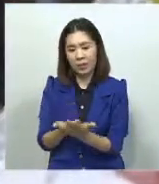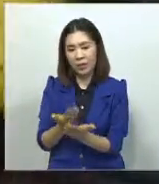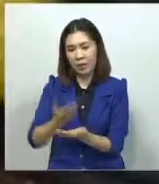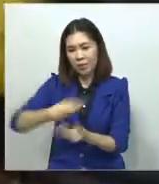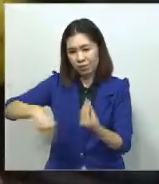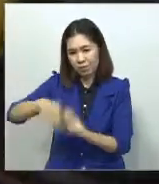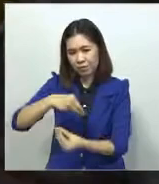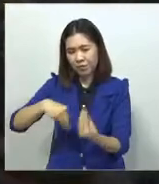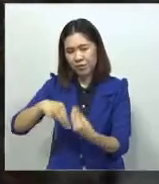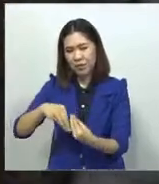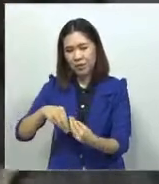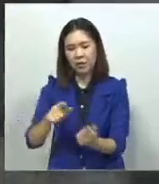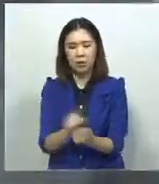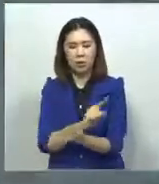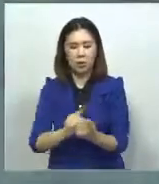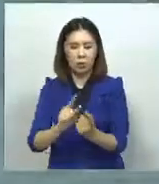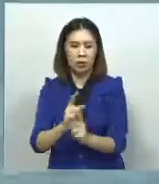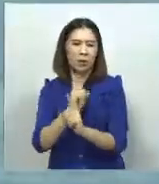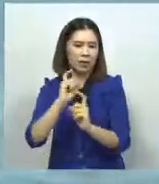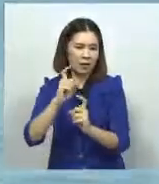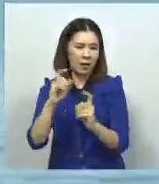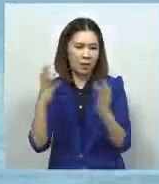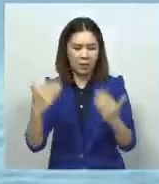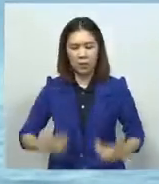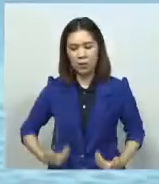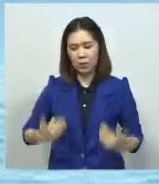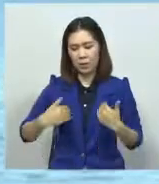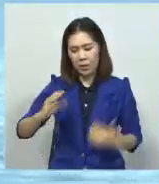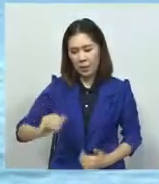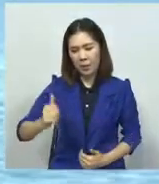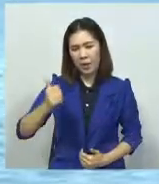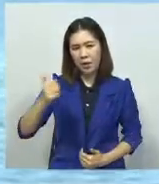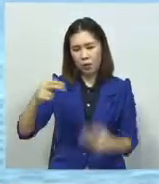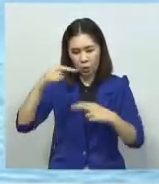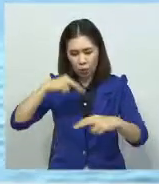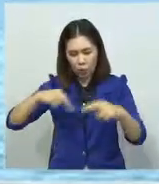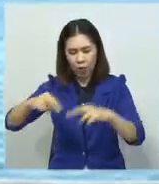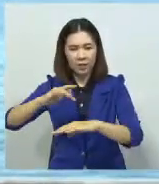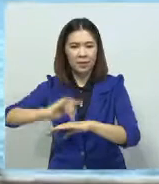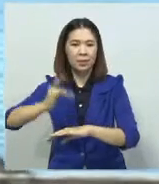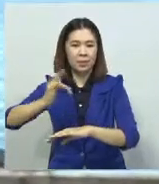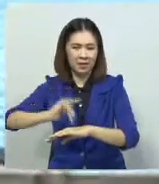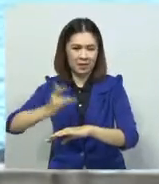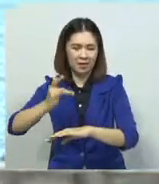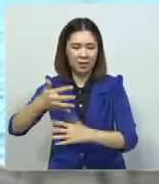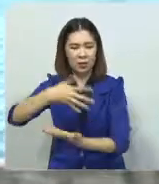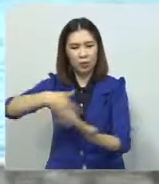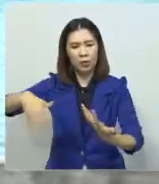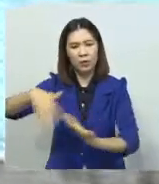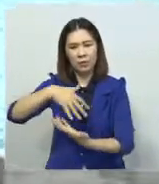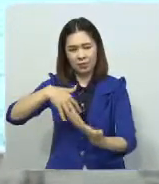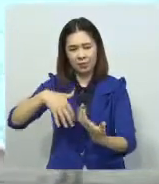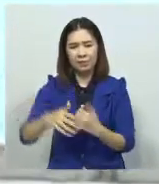ดและสร้างสังคมที่ปลอดภัยมีคุณภาพชีวิตที่ดีควบคู่กับการรักษาทรัพยากรธรรมชาติและสิ่งแวดล้อมในพื้น